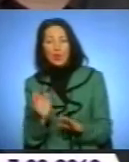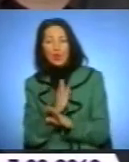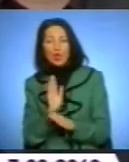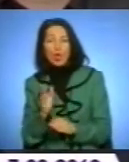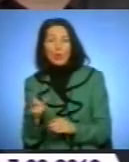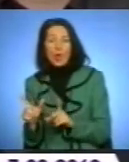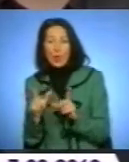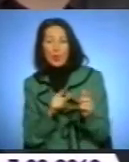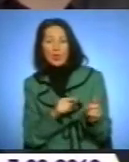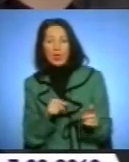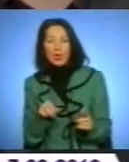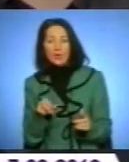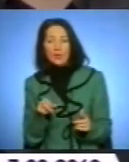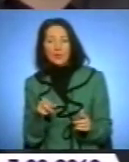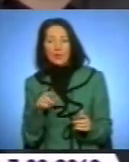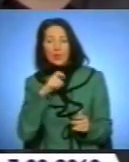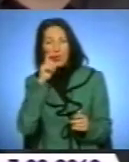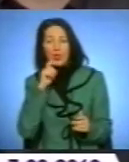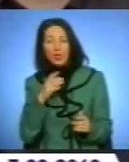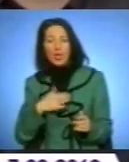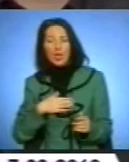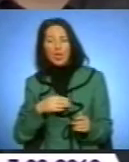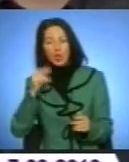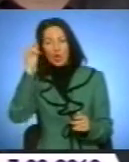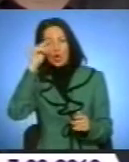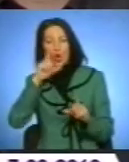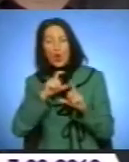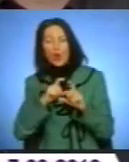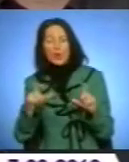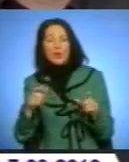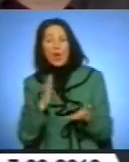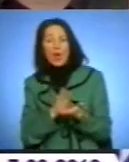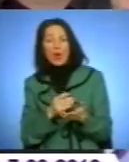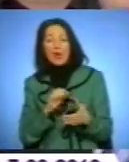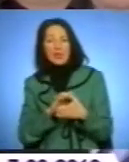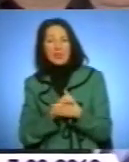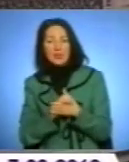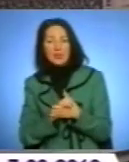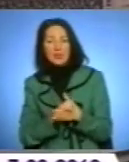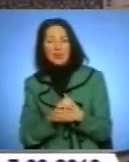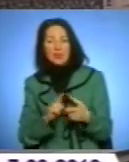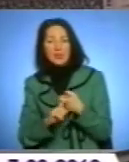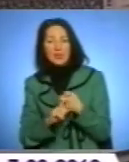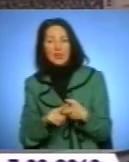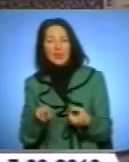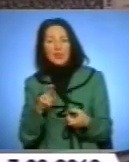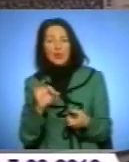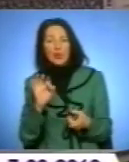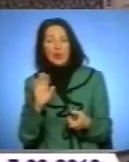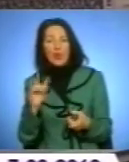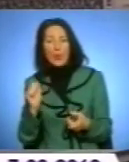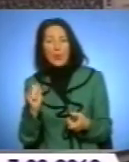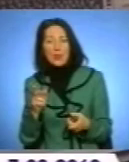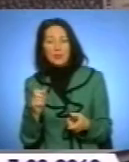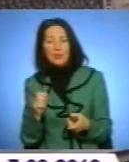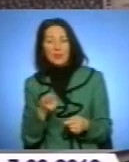І в нас якраз наш університет мав тісні зв'язки з Довгопілсом. Також вперше експонується